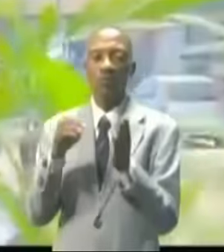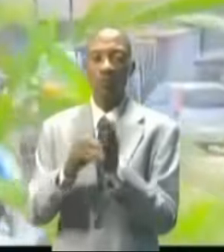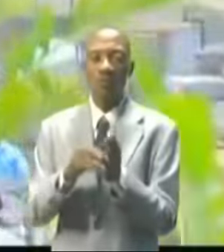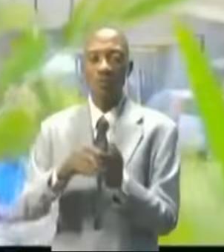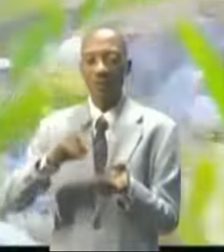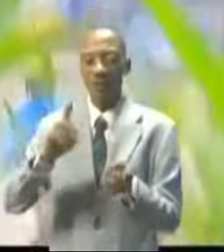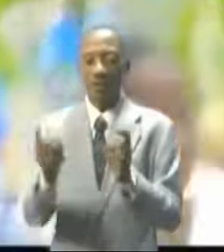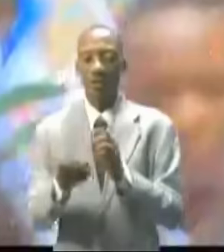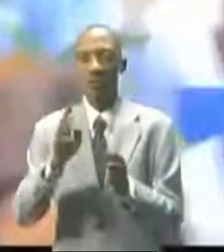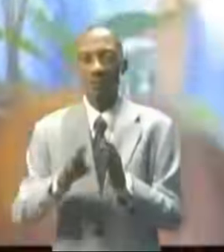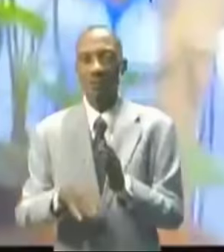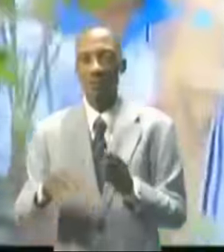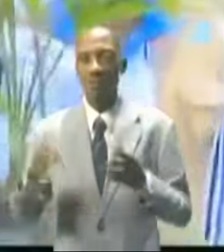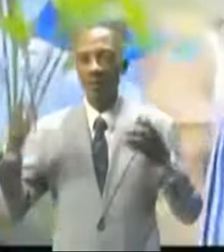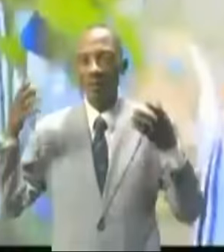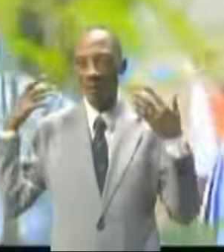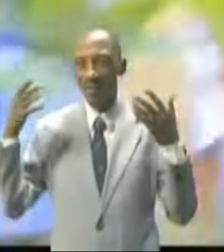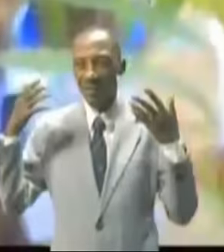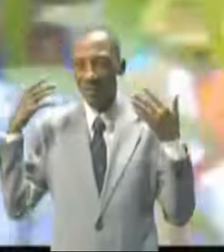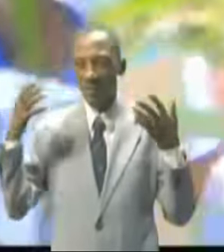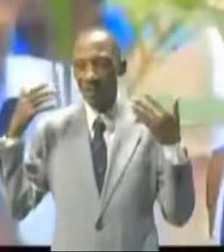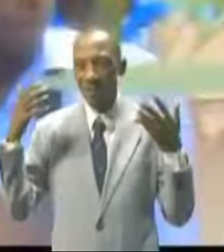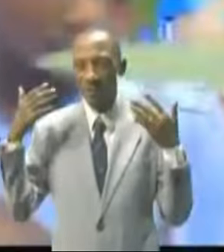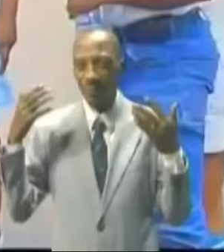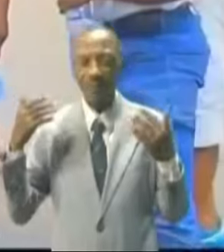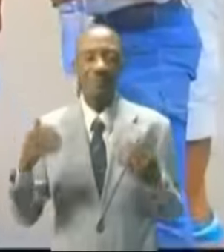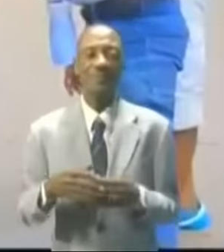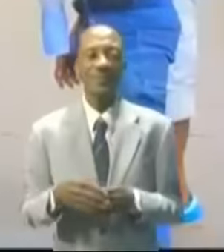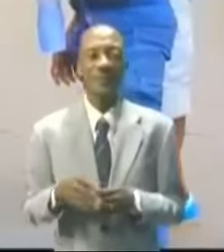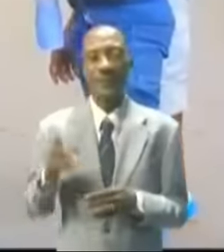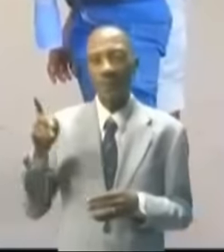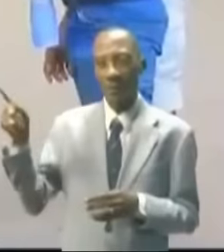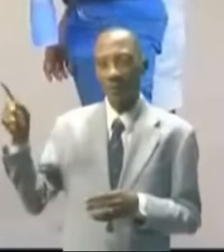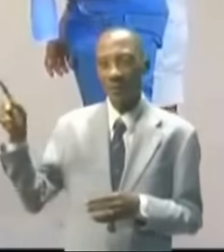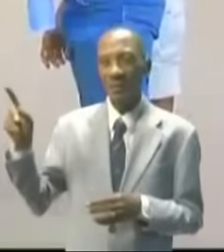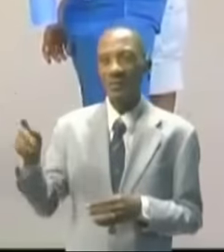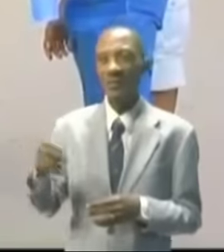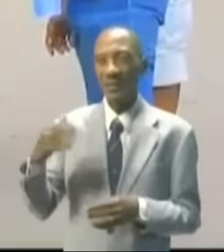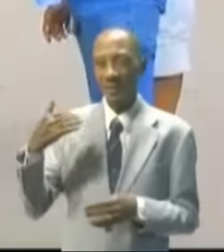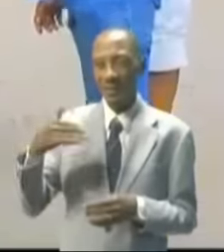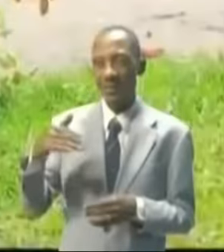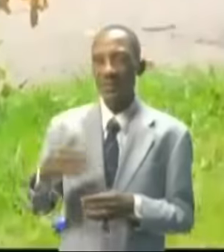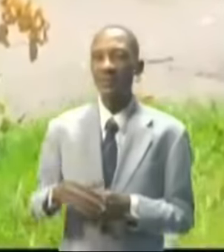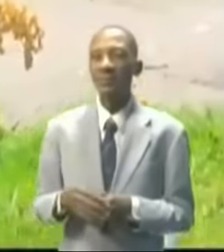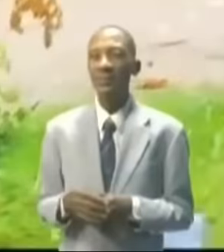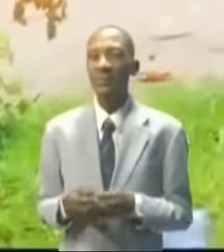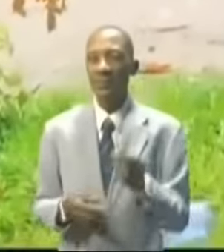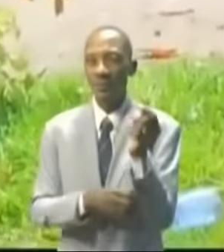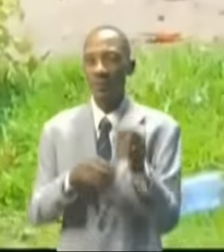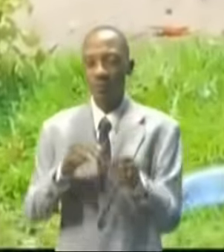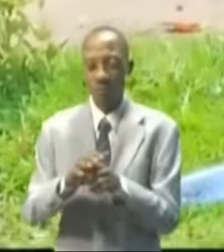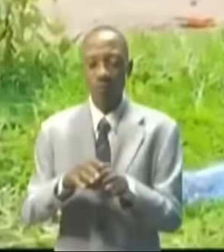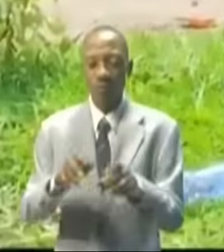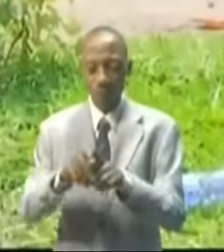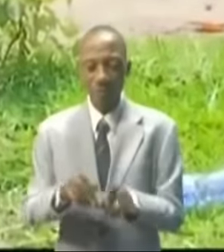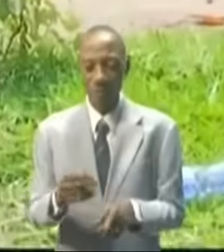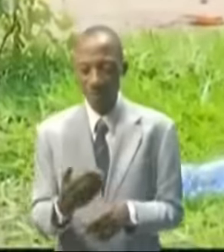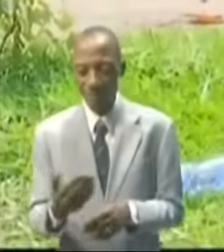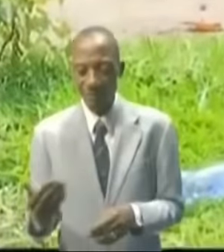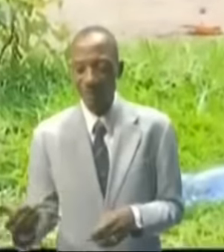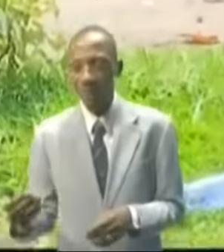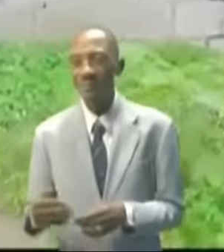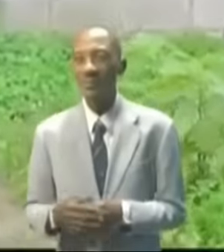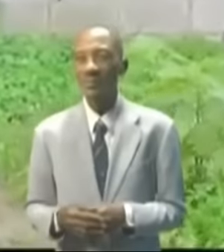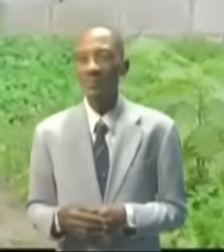dans le monde, la jeunesse d'Ngiringiri, avec à sa tête Maître Junior Kabamba, a procédé dernièrement à la plantation